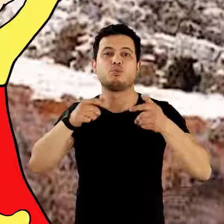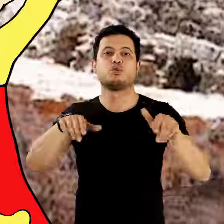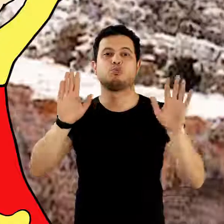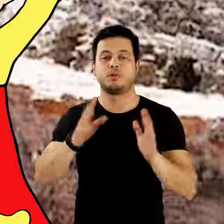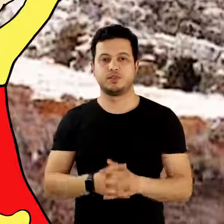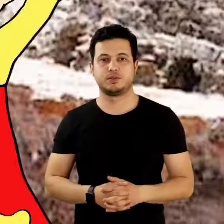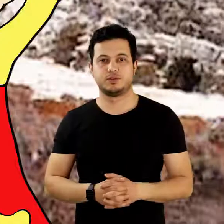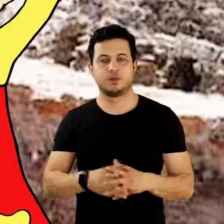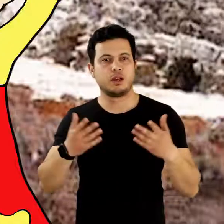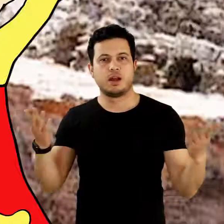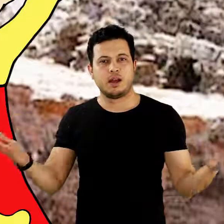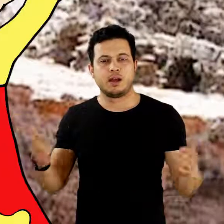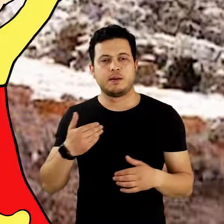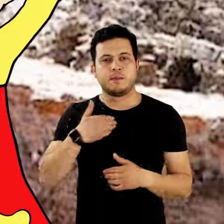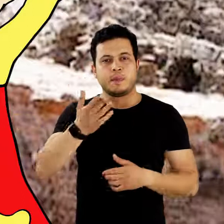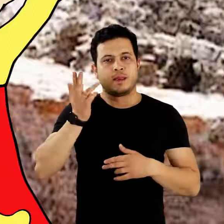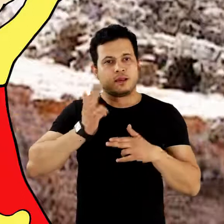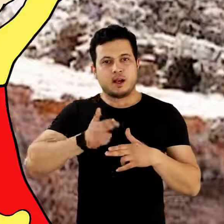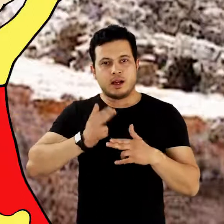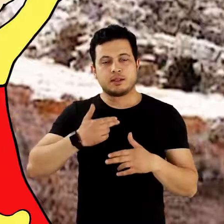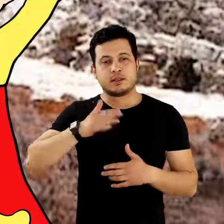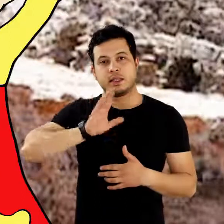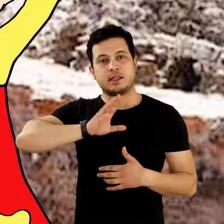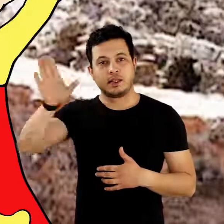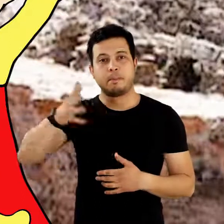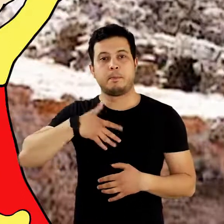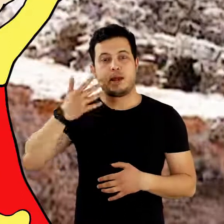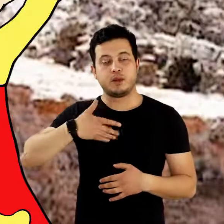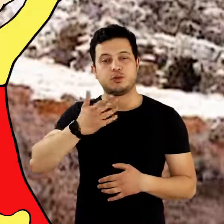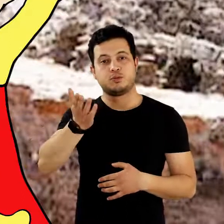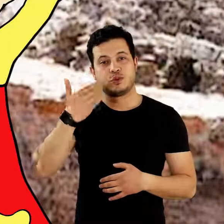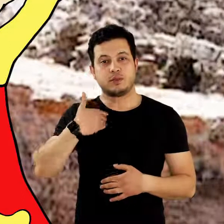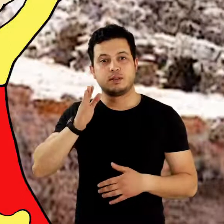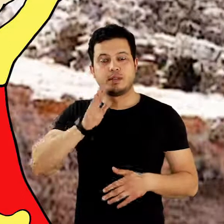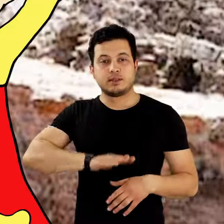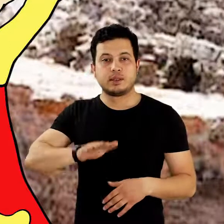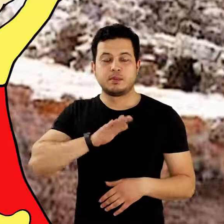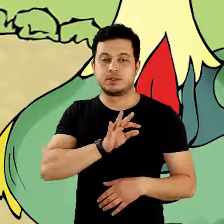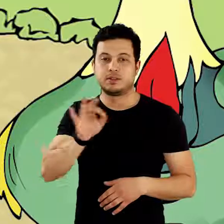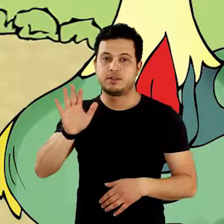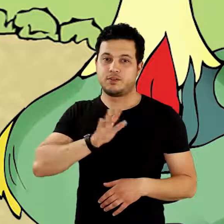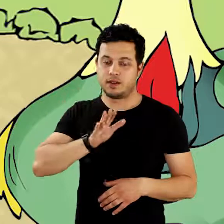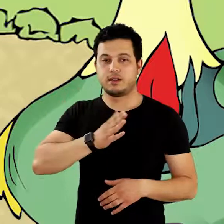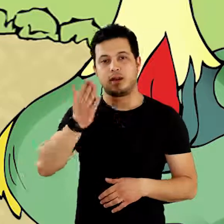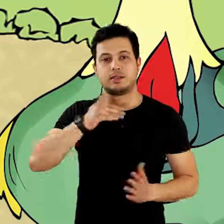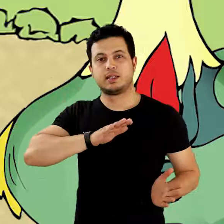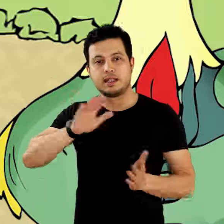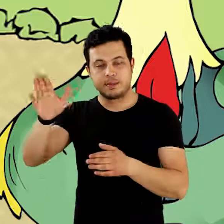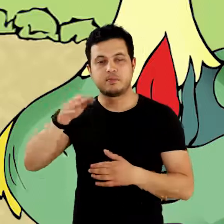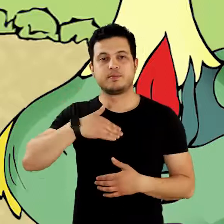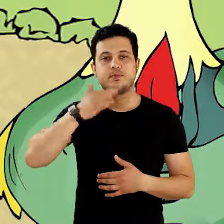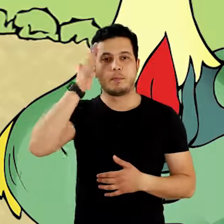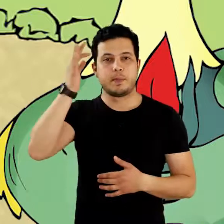çıkmamış. Hadi ama gidelim artık. Ben çok sabırsızlanıyorum. Bu sırada Bilge